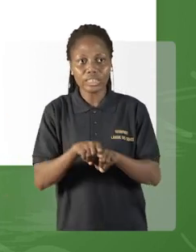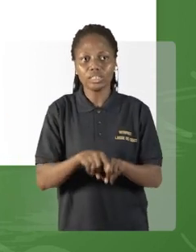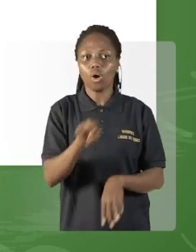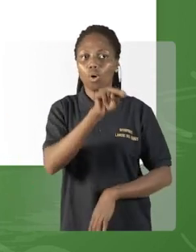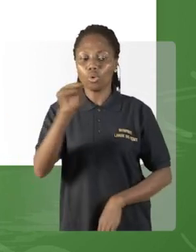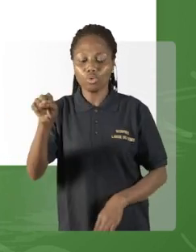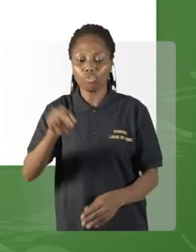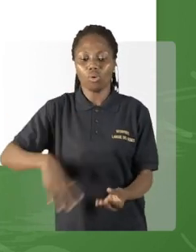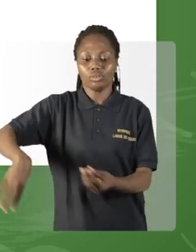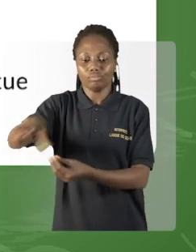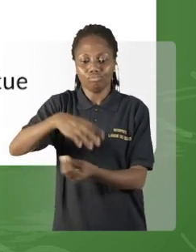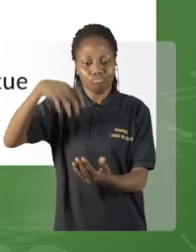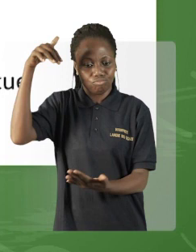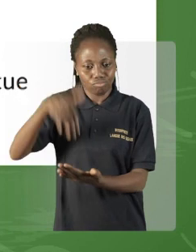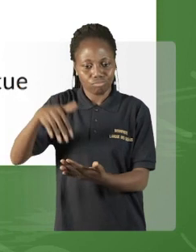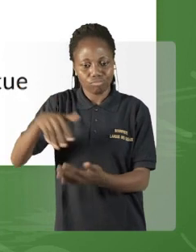socio-culturels.